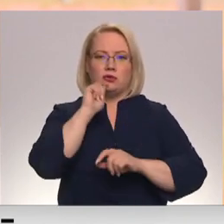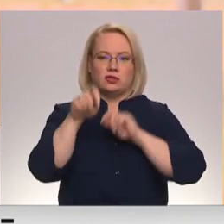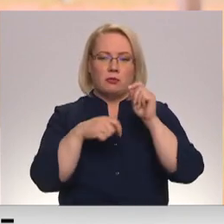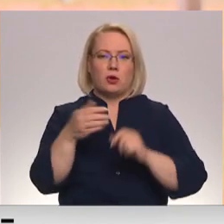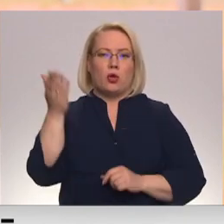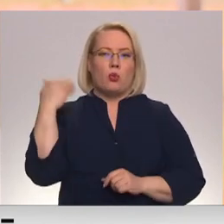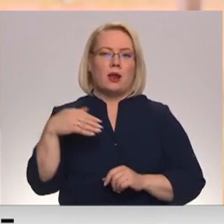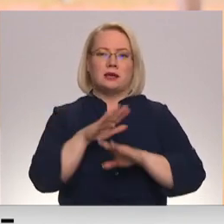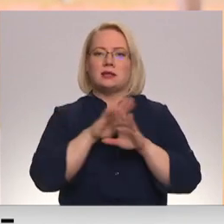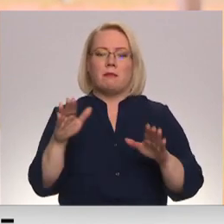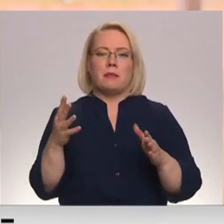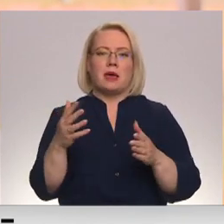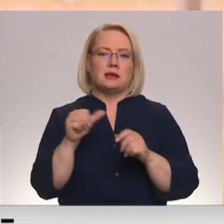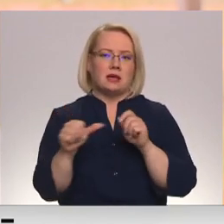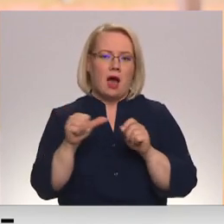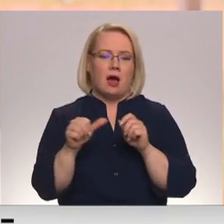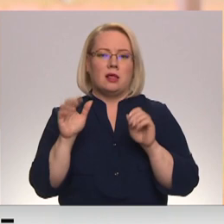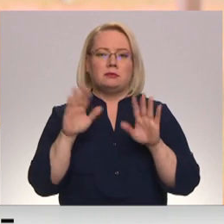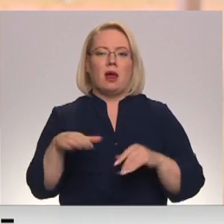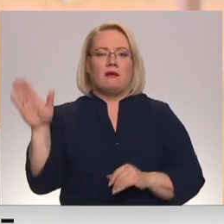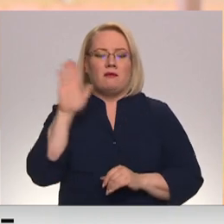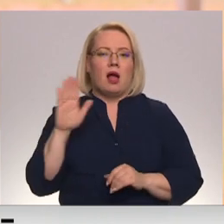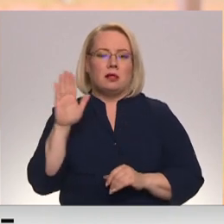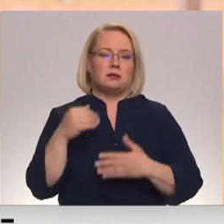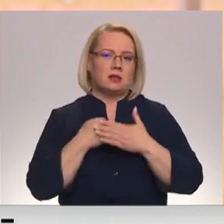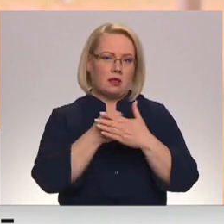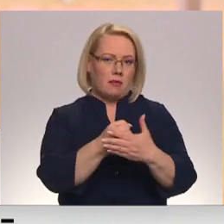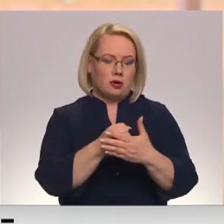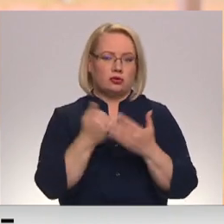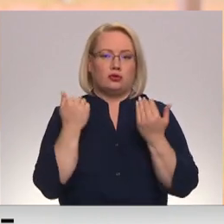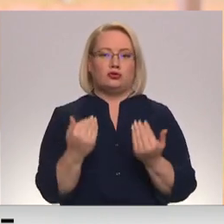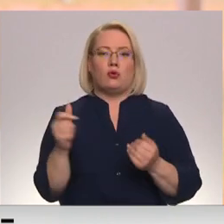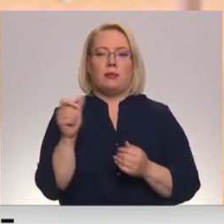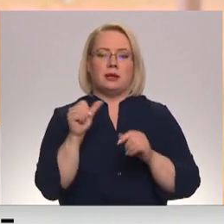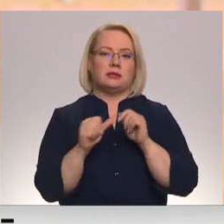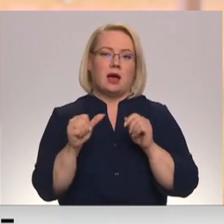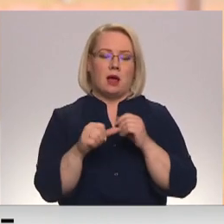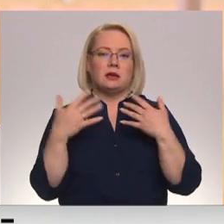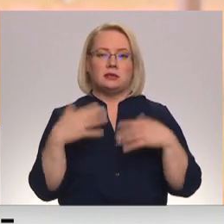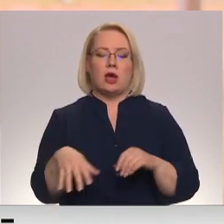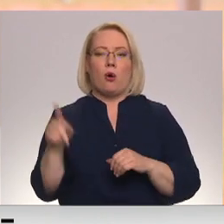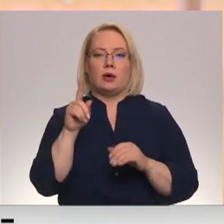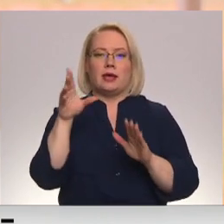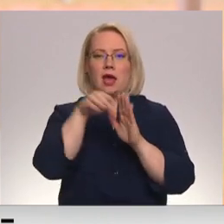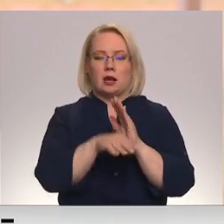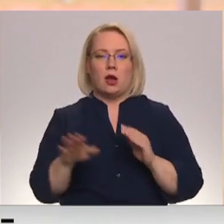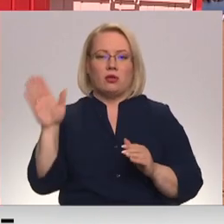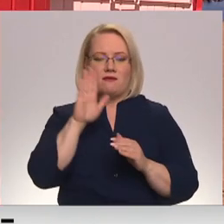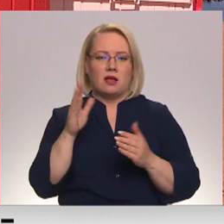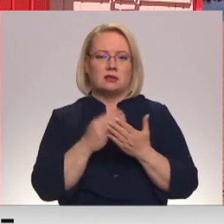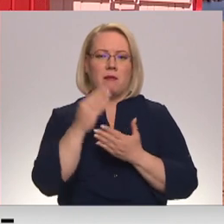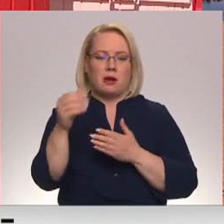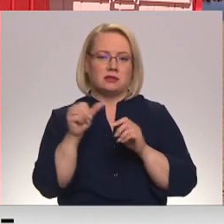laikā nebija pieejami medikamenti par valsts, ar valsts atbalstu. Šobrīd šie medikamenti jau ir iekļauti valsts apmaksājumu zāļu